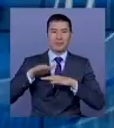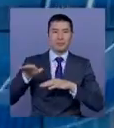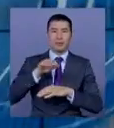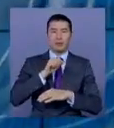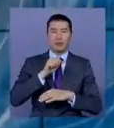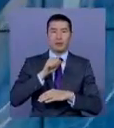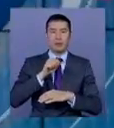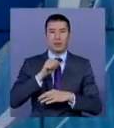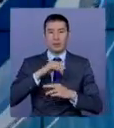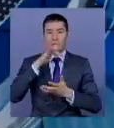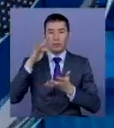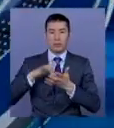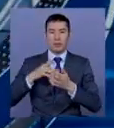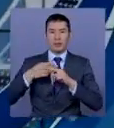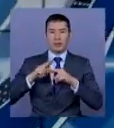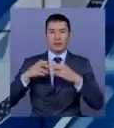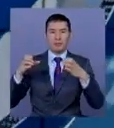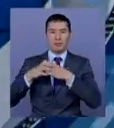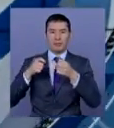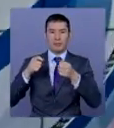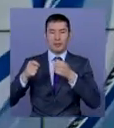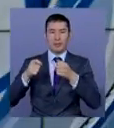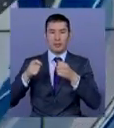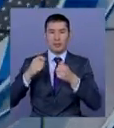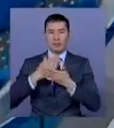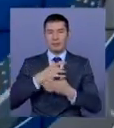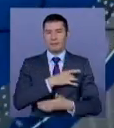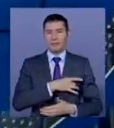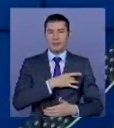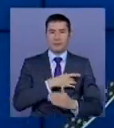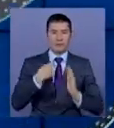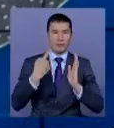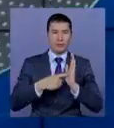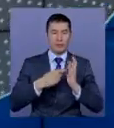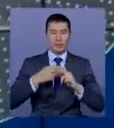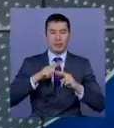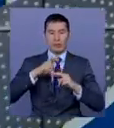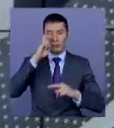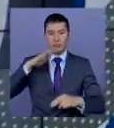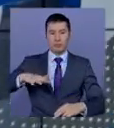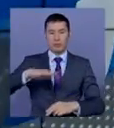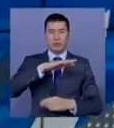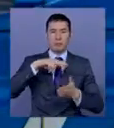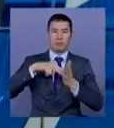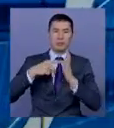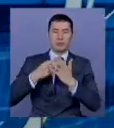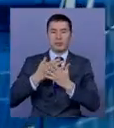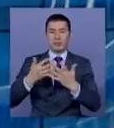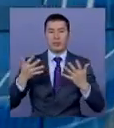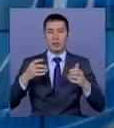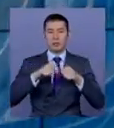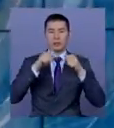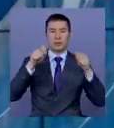жатыр ма? Қаладағы қоғамдық кеңес мүшелерін алаңдатып отырған мәселе осы. Олар елде жүріп жатқан бағдарламалар шеңберінде ашылып